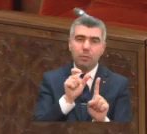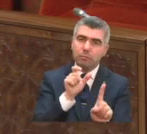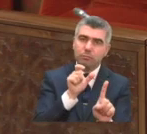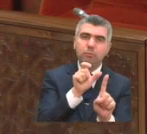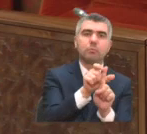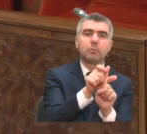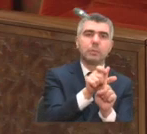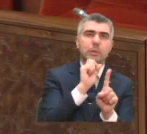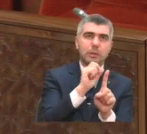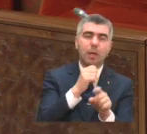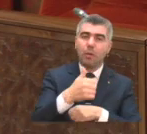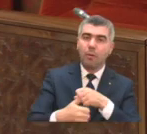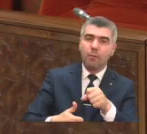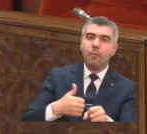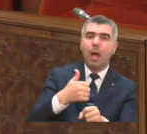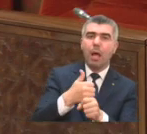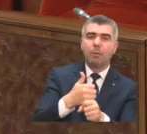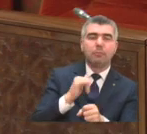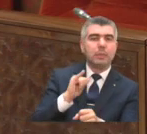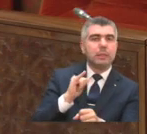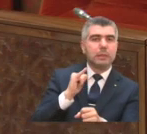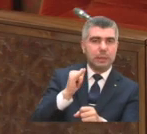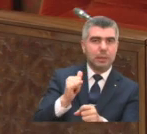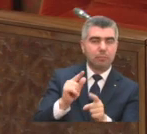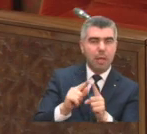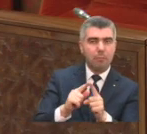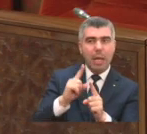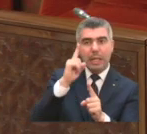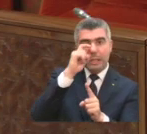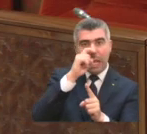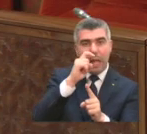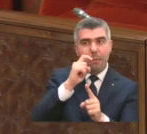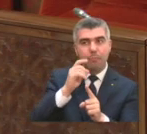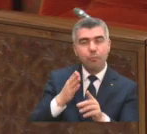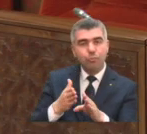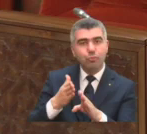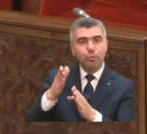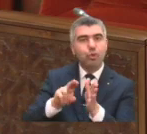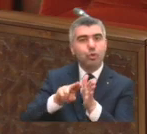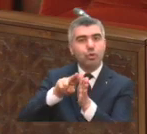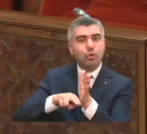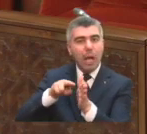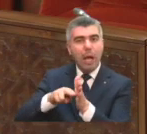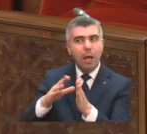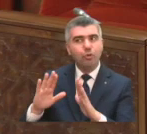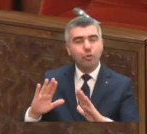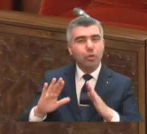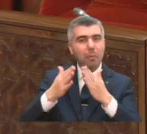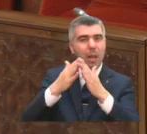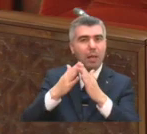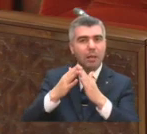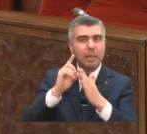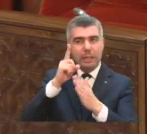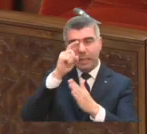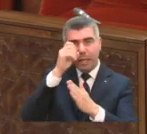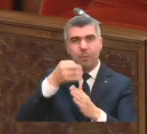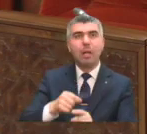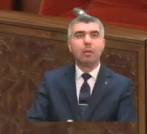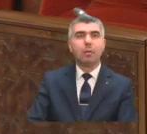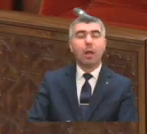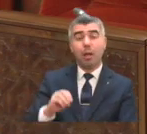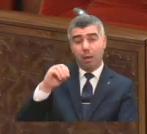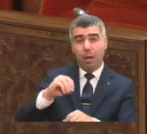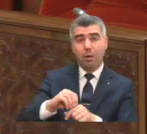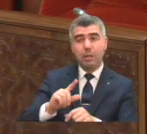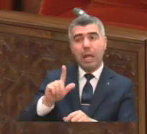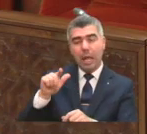سنة كيتقام باش في المناطق الصعبة في 7 ديال الجهات باش ما يكونش هاد الأضرار. ناهيك على دور